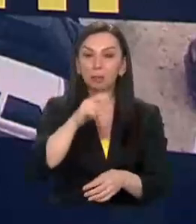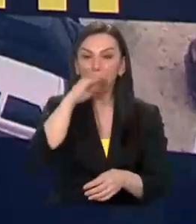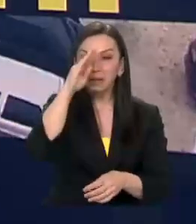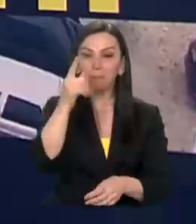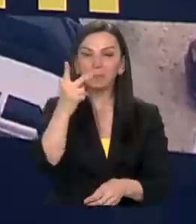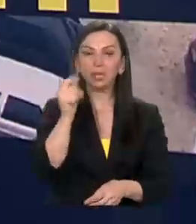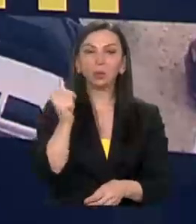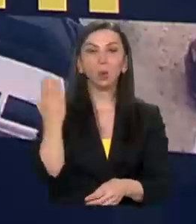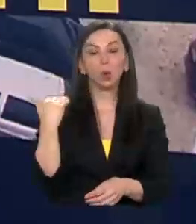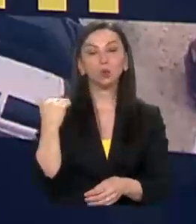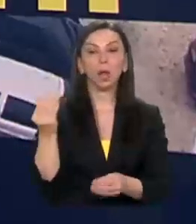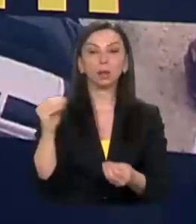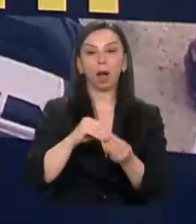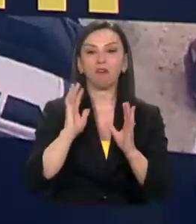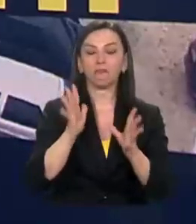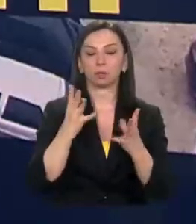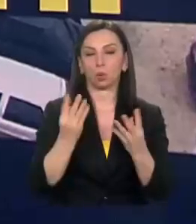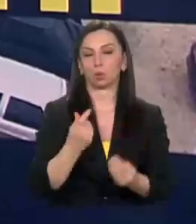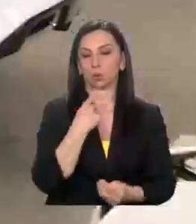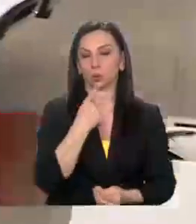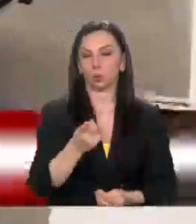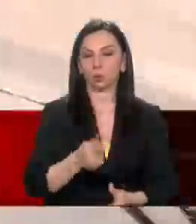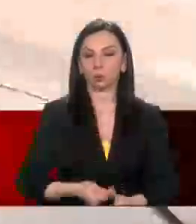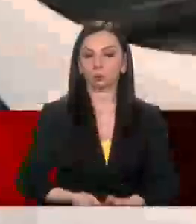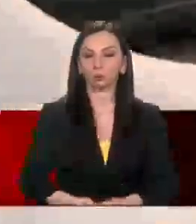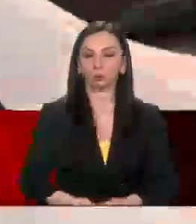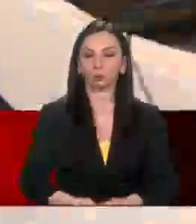gün önce yaşanacağını söylüyor.